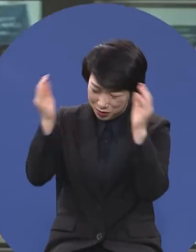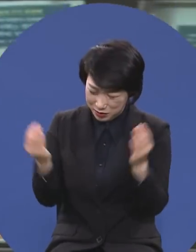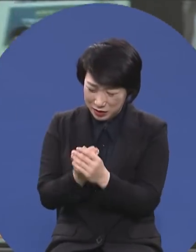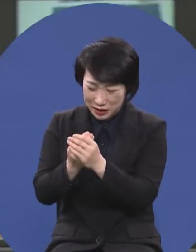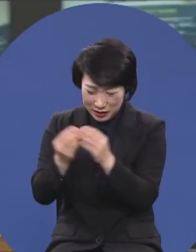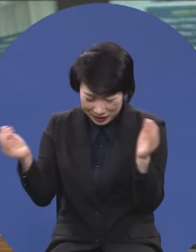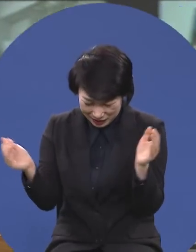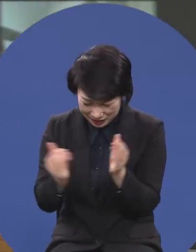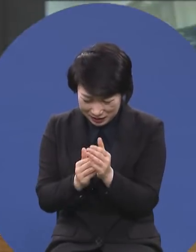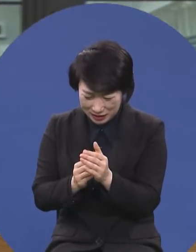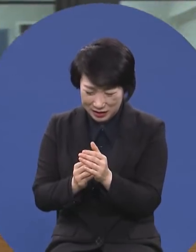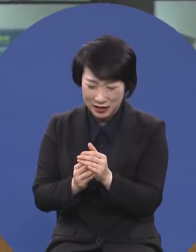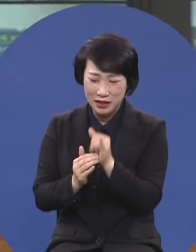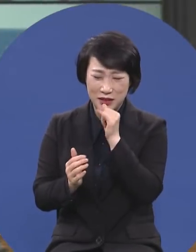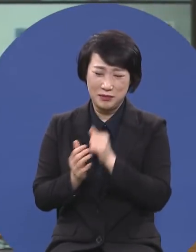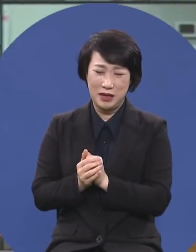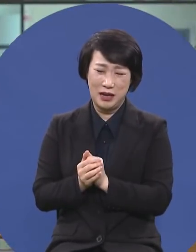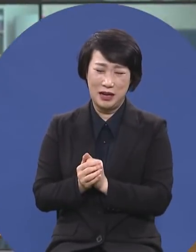이루어졌습니다.